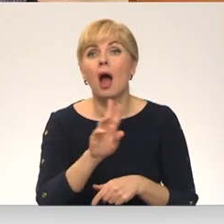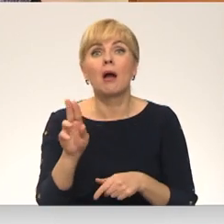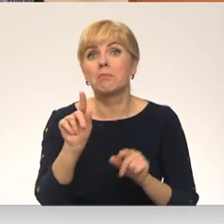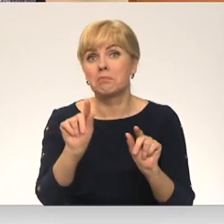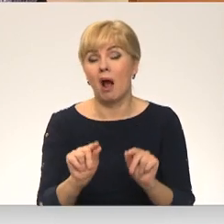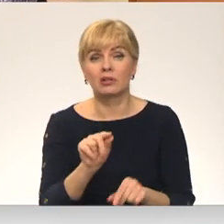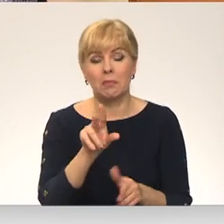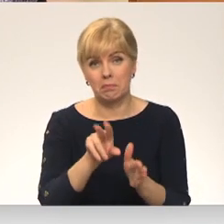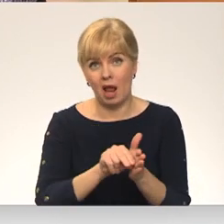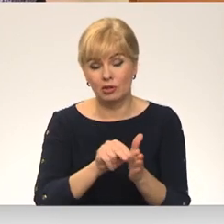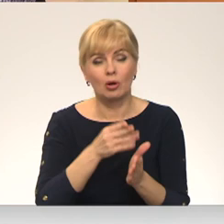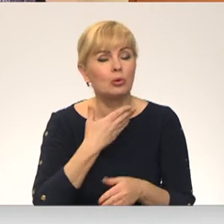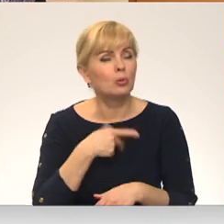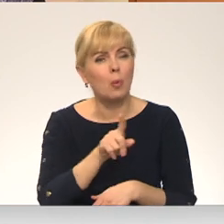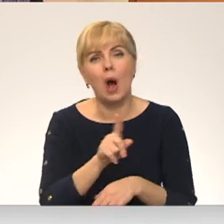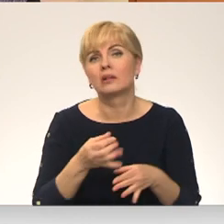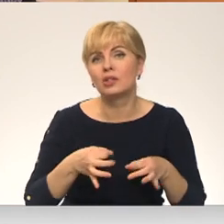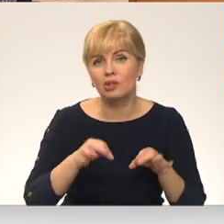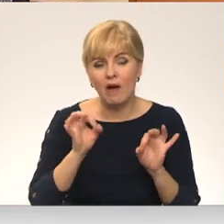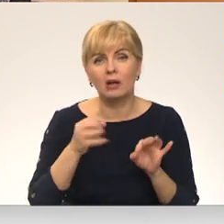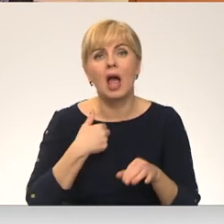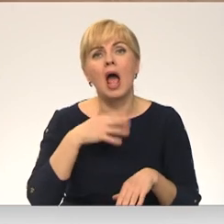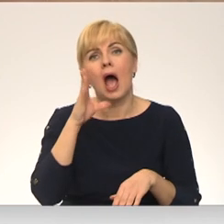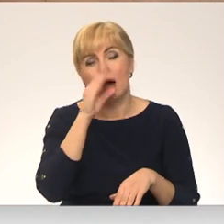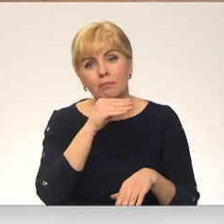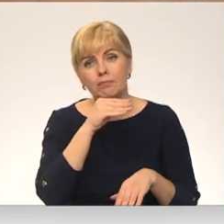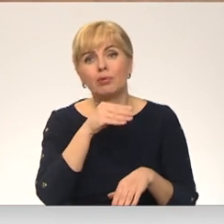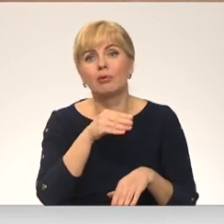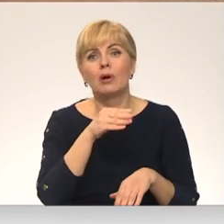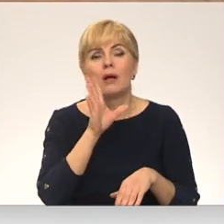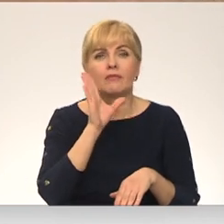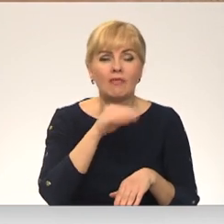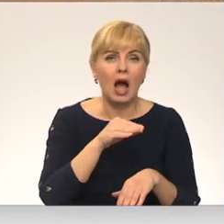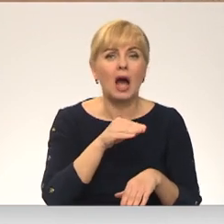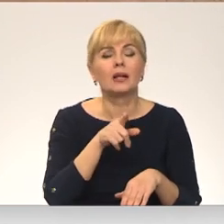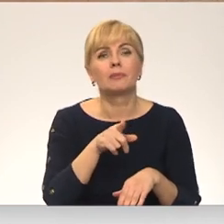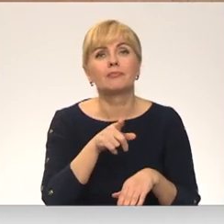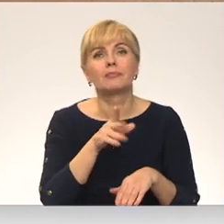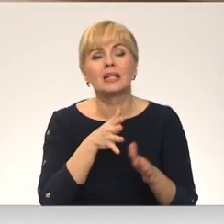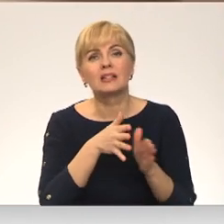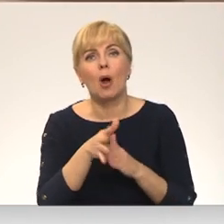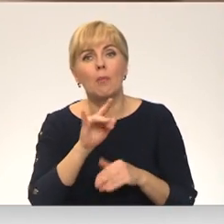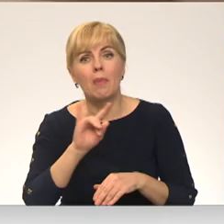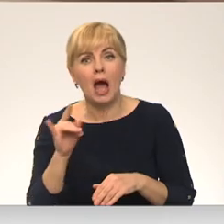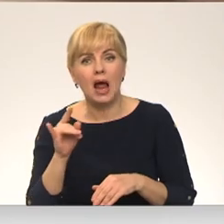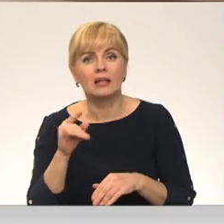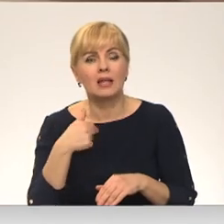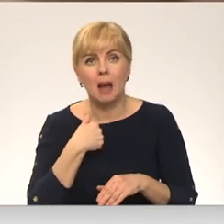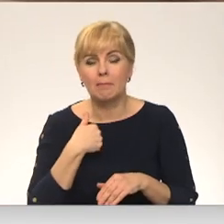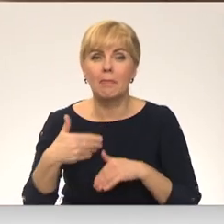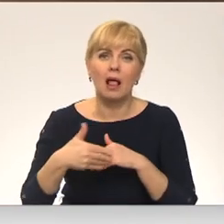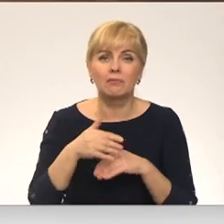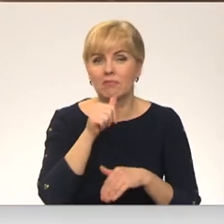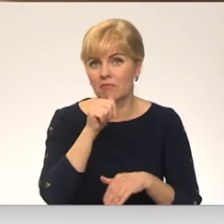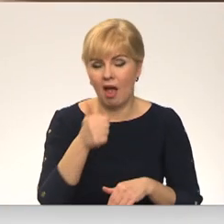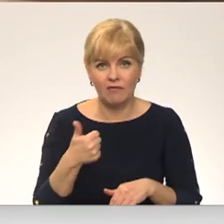pensijas, tas ir ļoti, ļoti svarīgi. Es vēl kaut kā caur radāt acis varētu izlīt caur bērniem, bet ar savu nē.